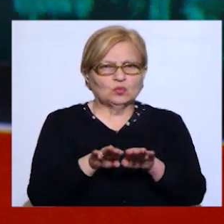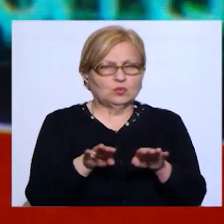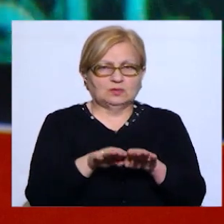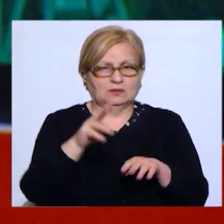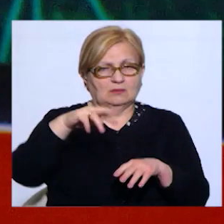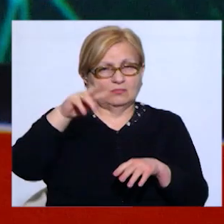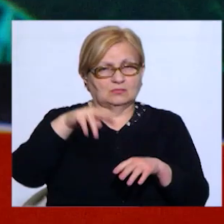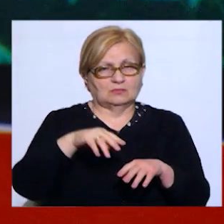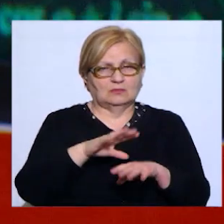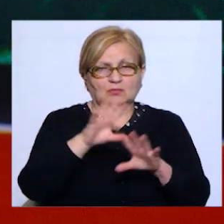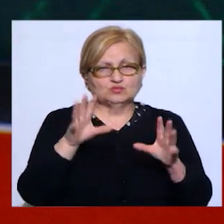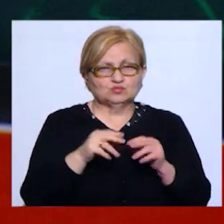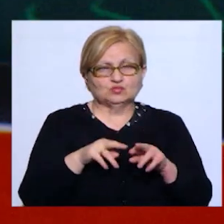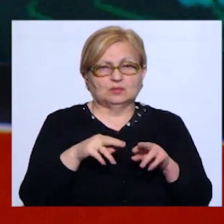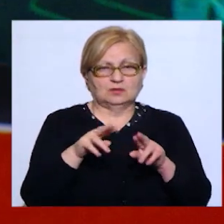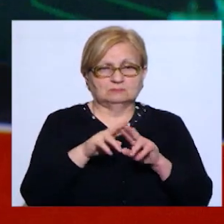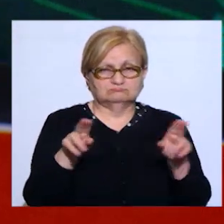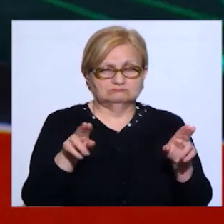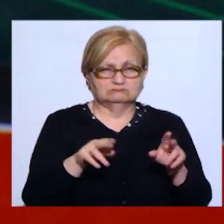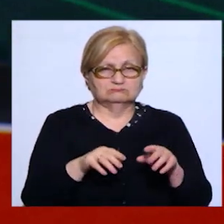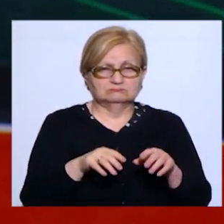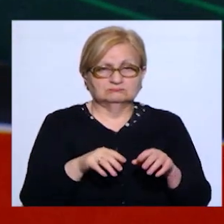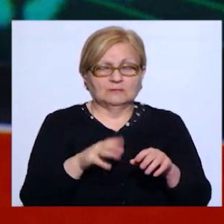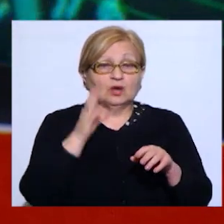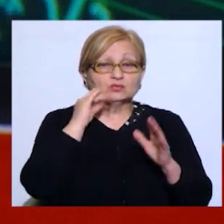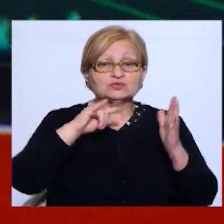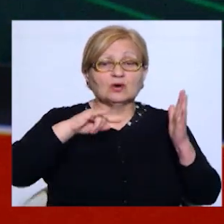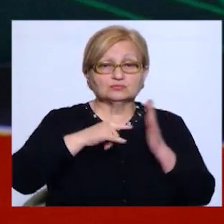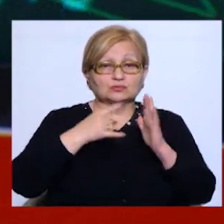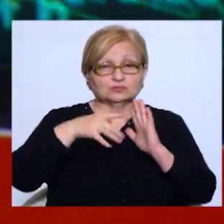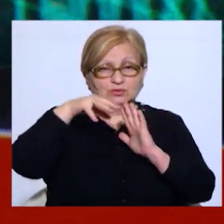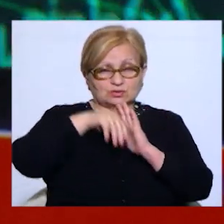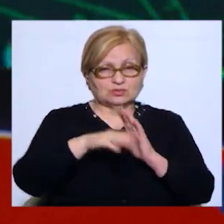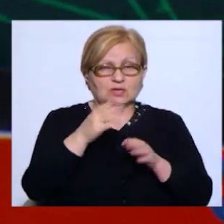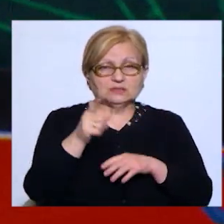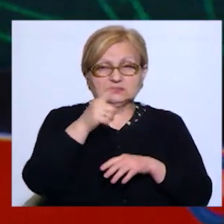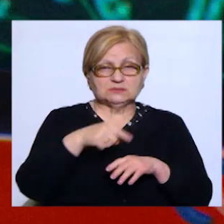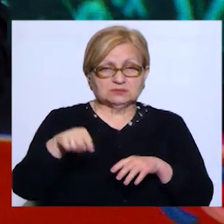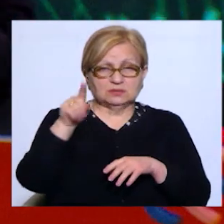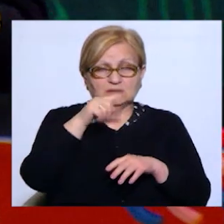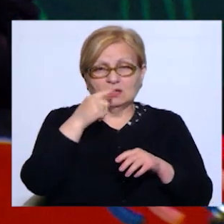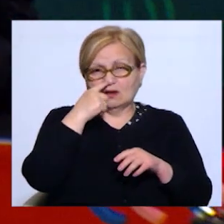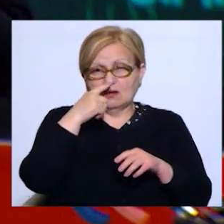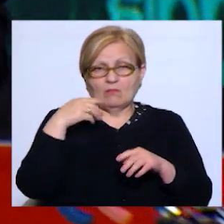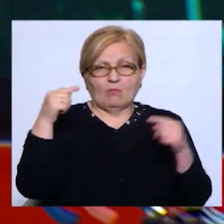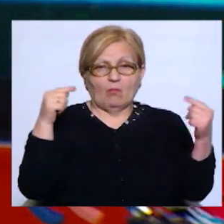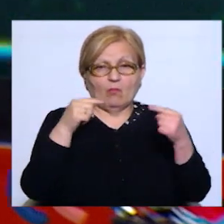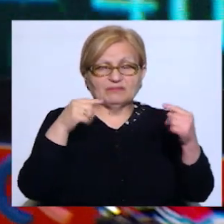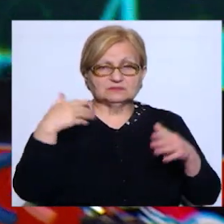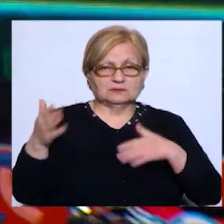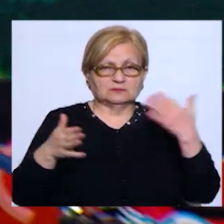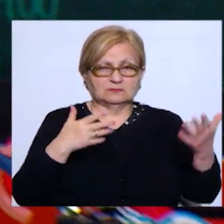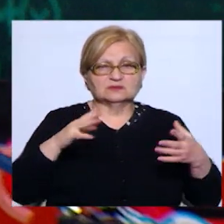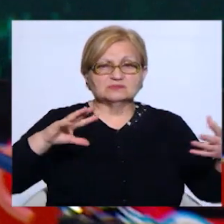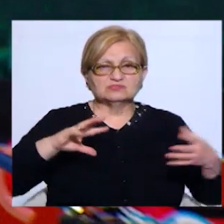A, C, B, D, ესე იგი ემთხვევა. ესე იგი, როცა ოთხკუთხედში არის ჩახაზული წრე, მოპირდაპირე გვერდების ჯამი ყოველთვის